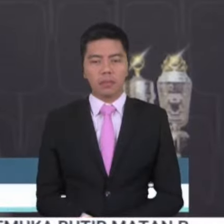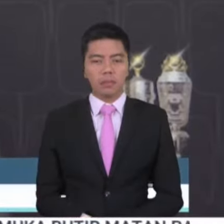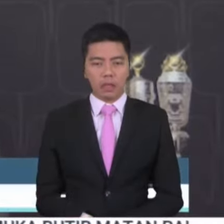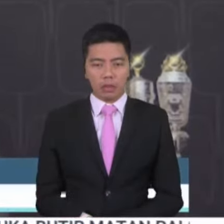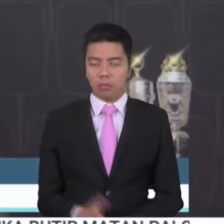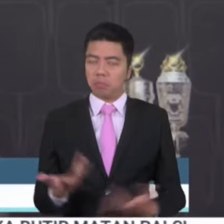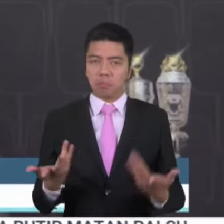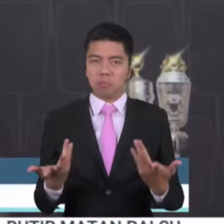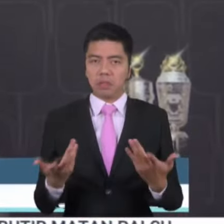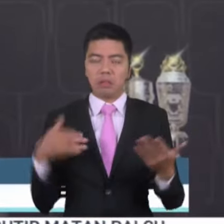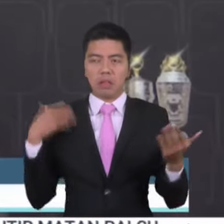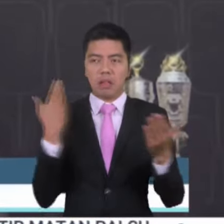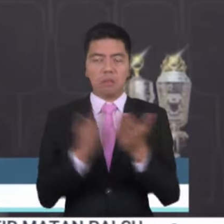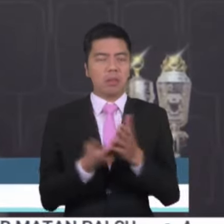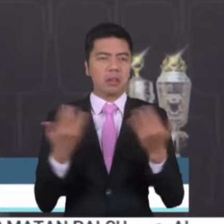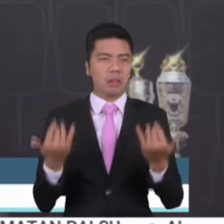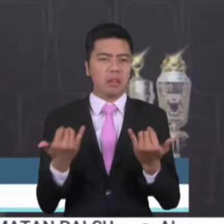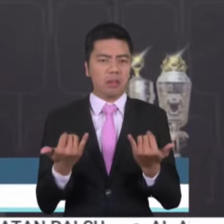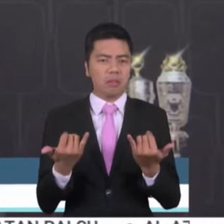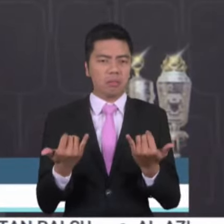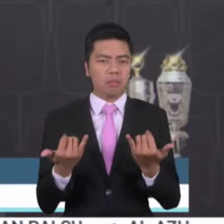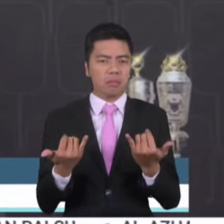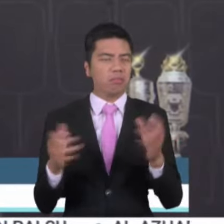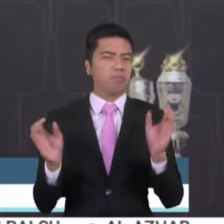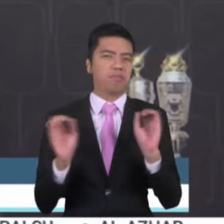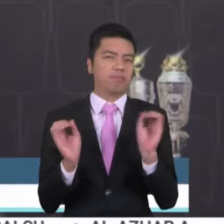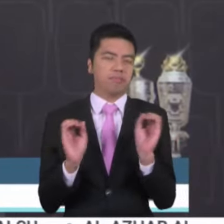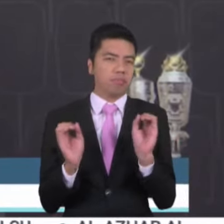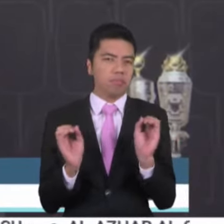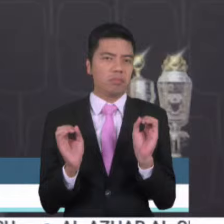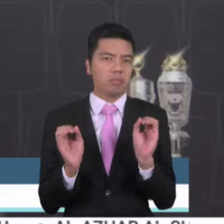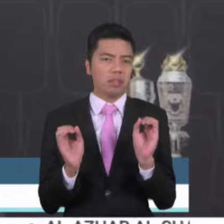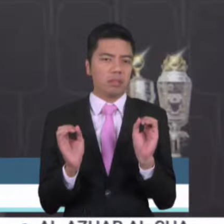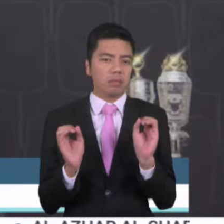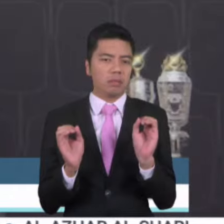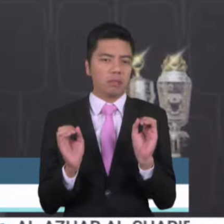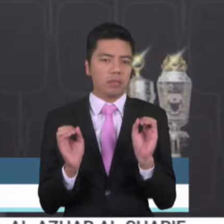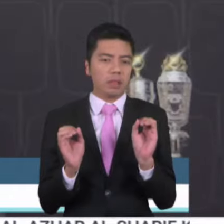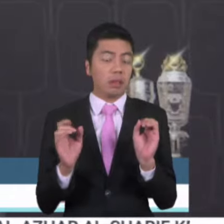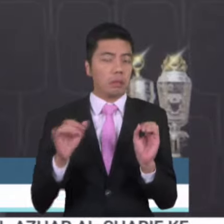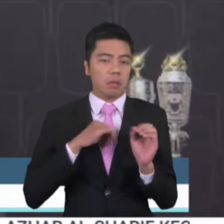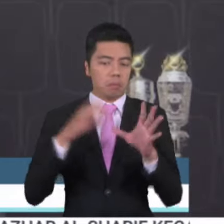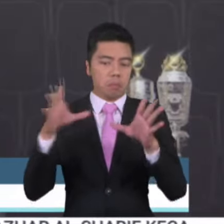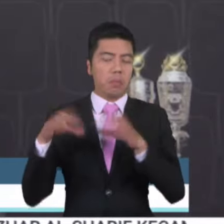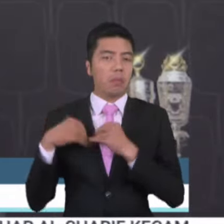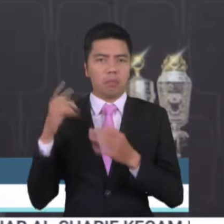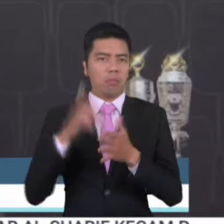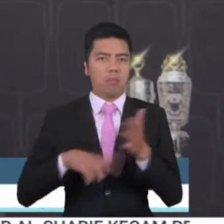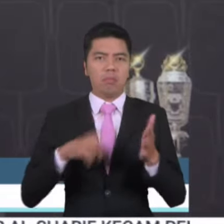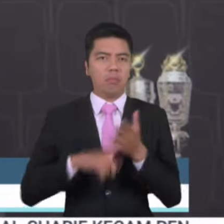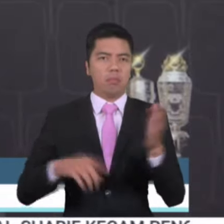Tak ada. So far, there's a lot of talk. Tapi tak ada apa-apa. Saya tak terima apa pun.